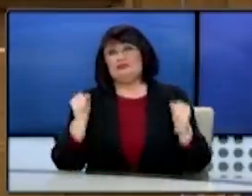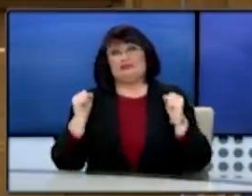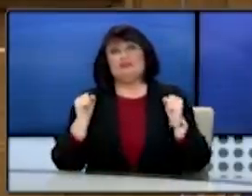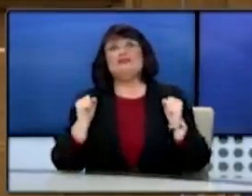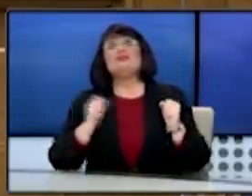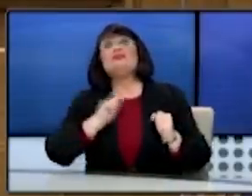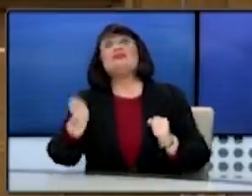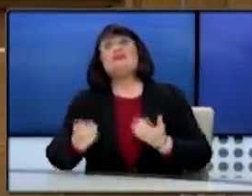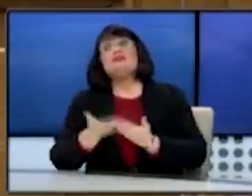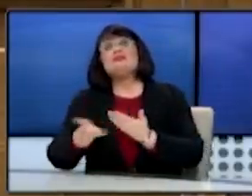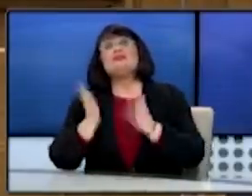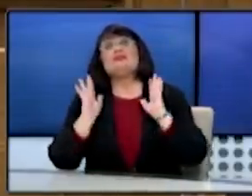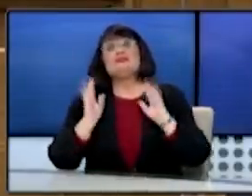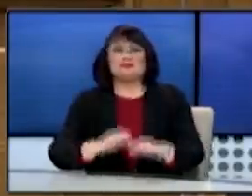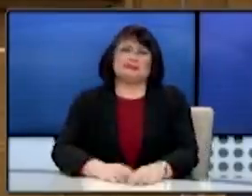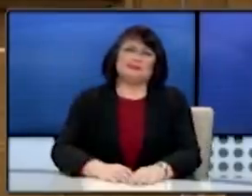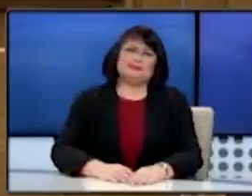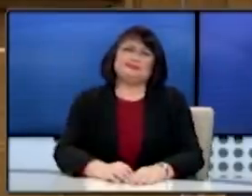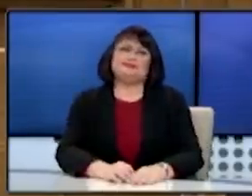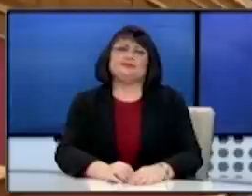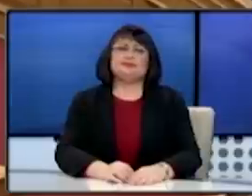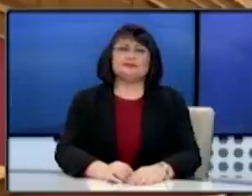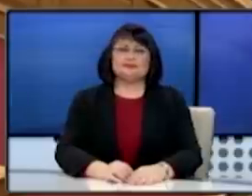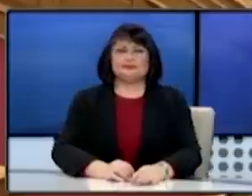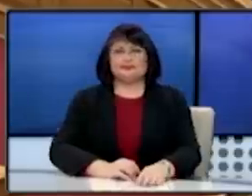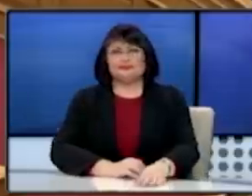οικονομία. Κυρίες και κύριοι,